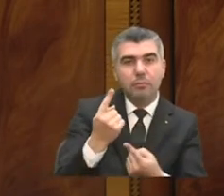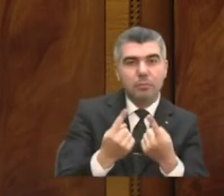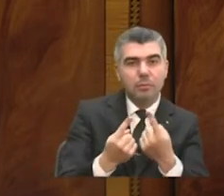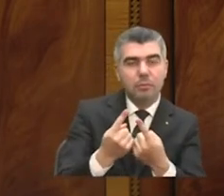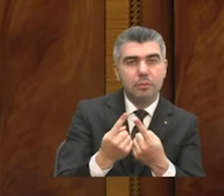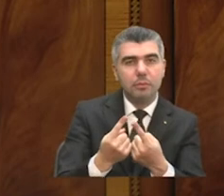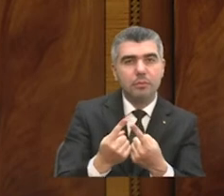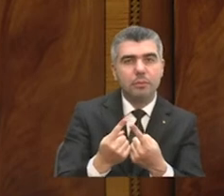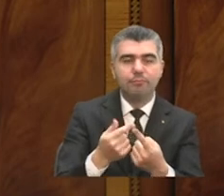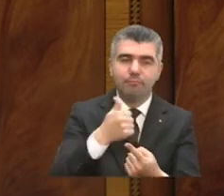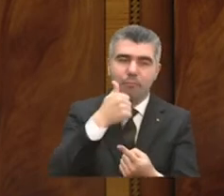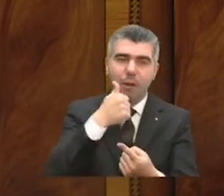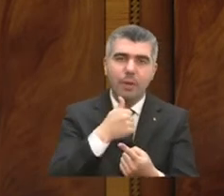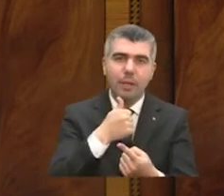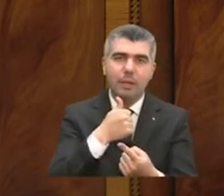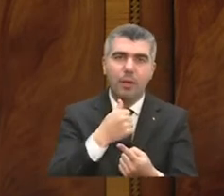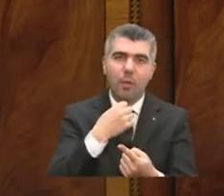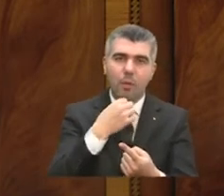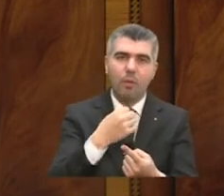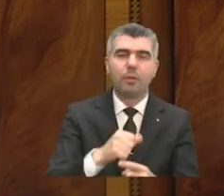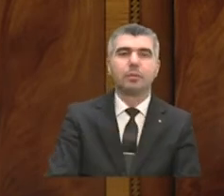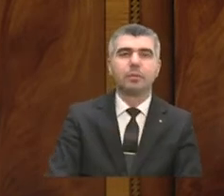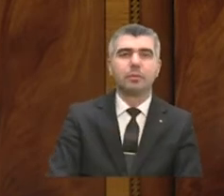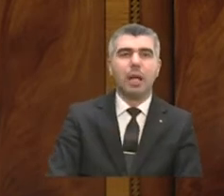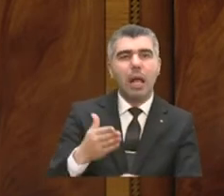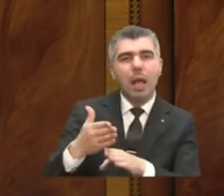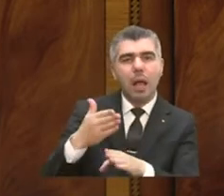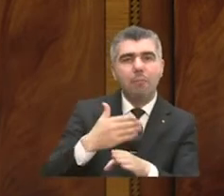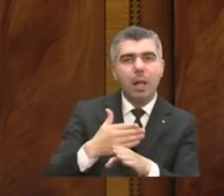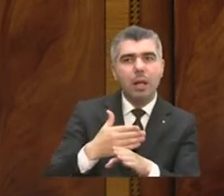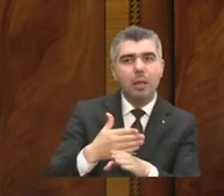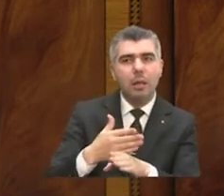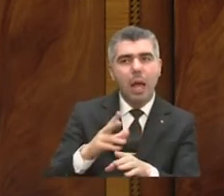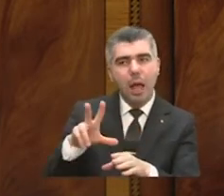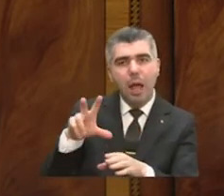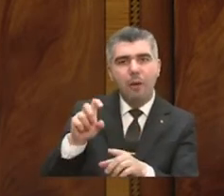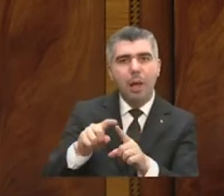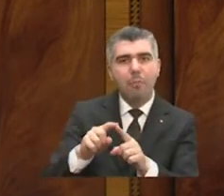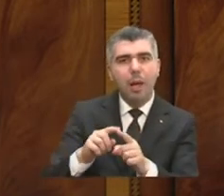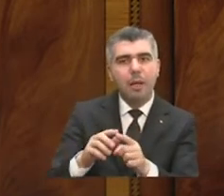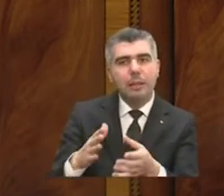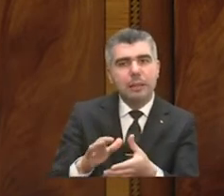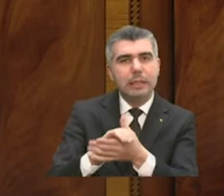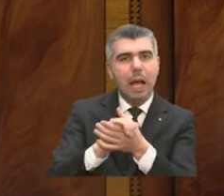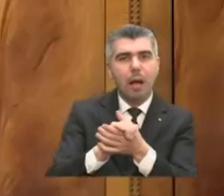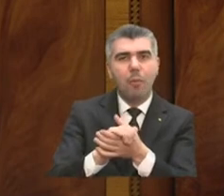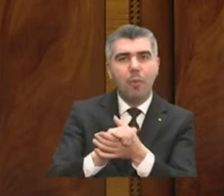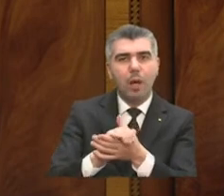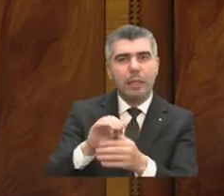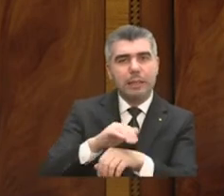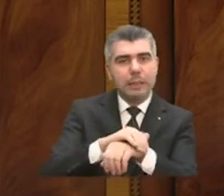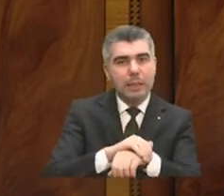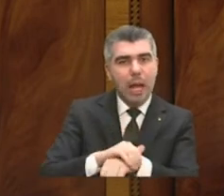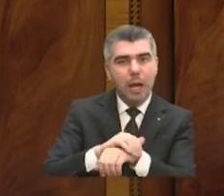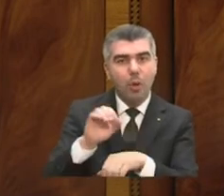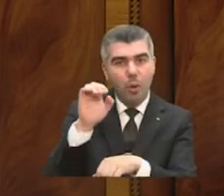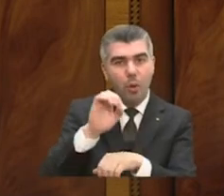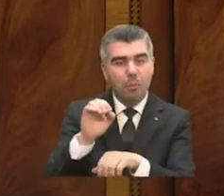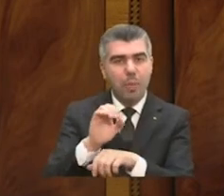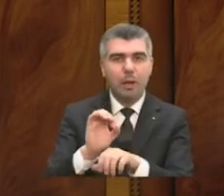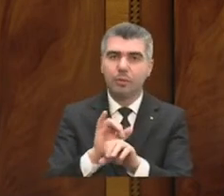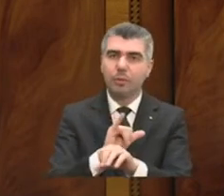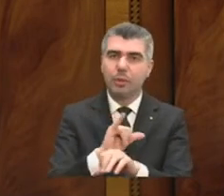provoquer politiquement et surtout par des partis que nous